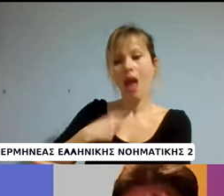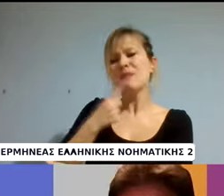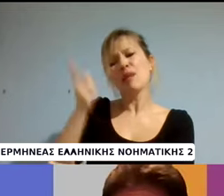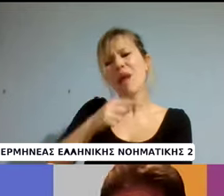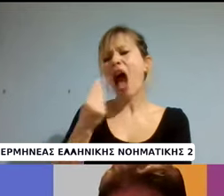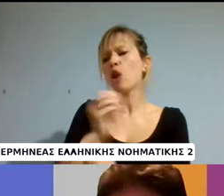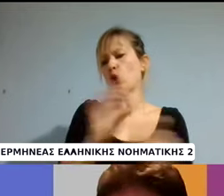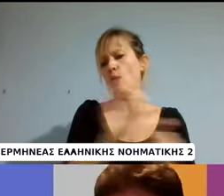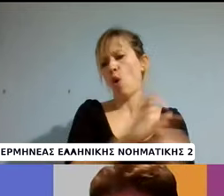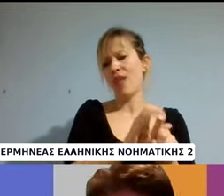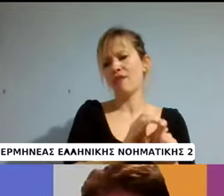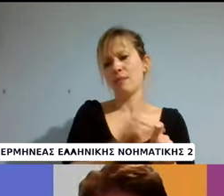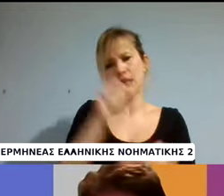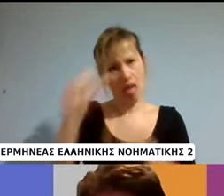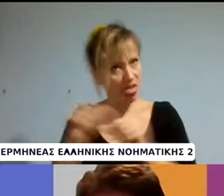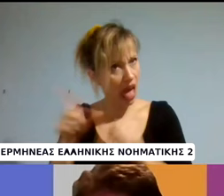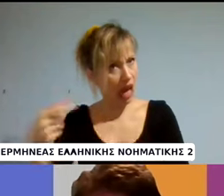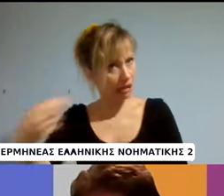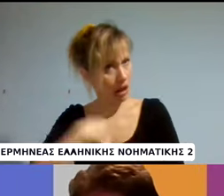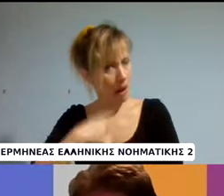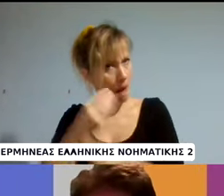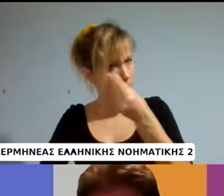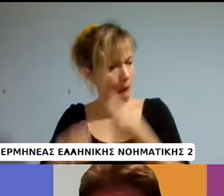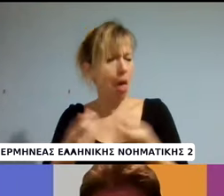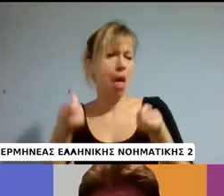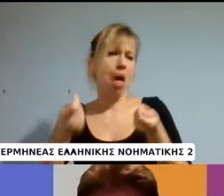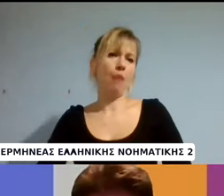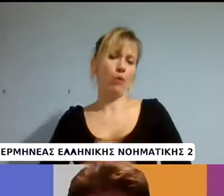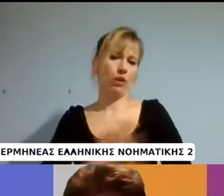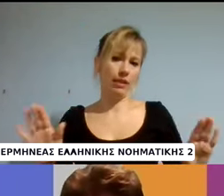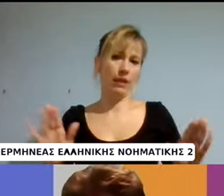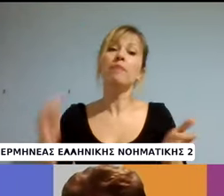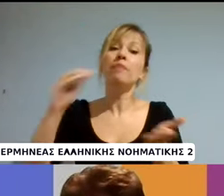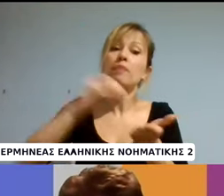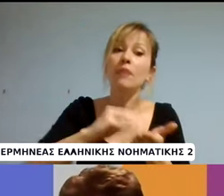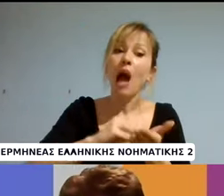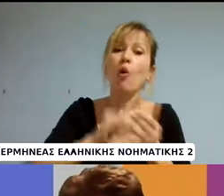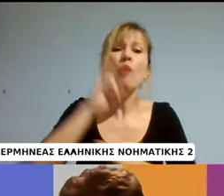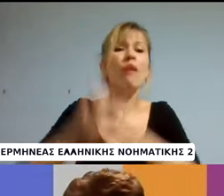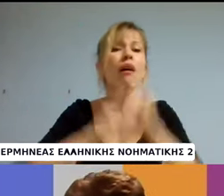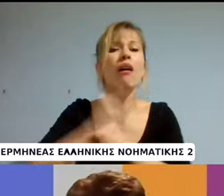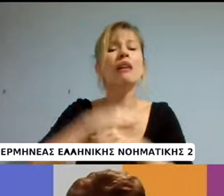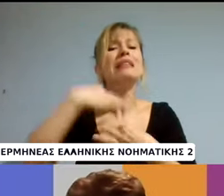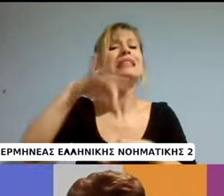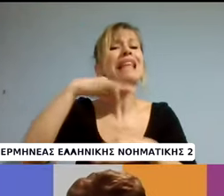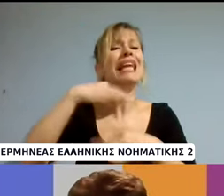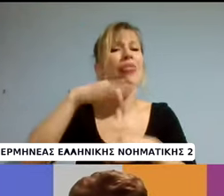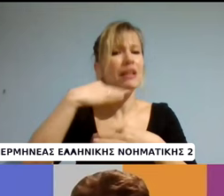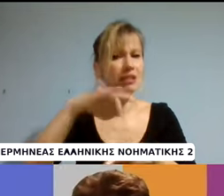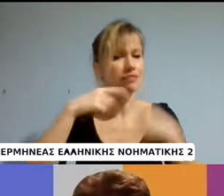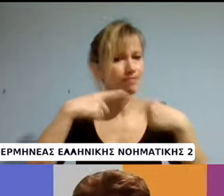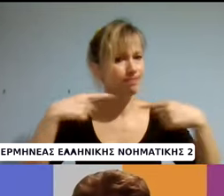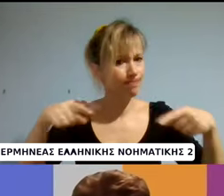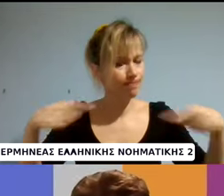επικοινωνίας ξαφνικά θα δώσει περισσότερα. Επίσης, οι ιστότοποι τύπου pros.com προωθούν